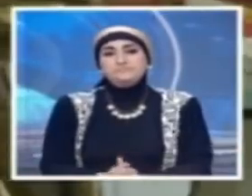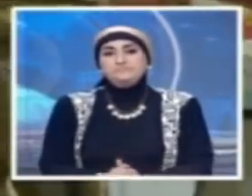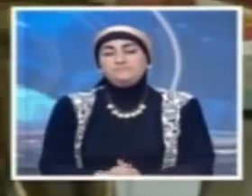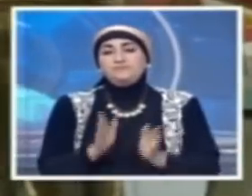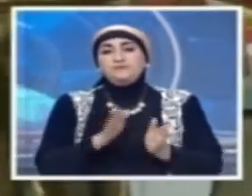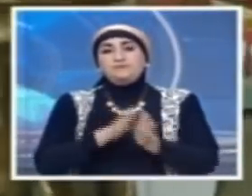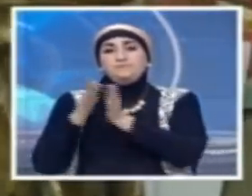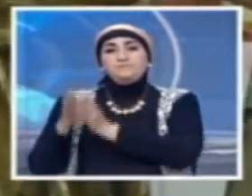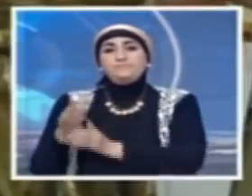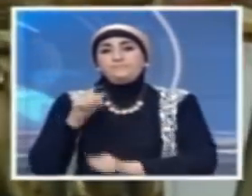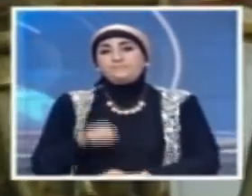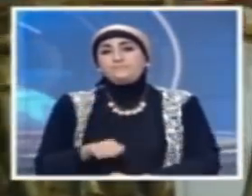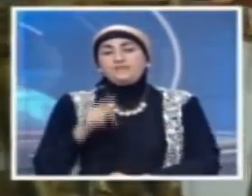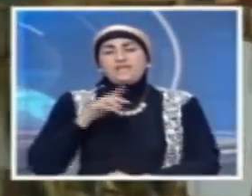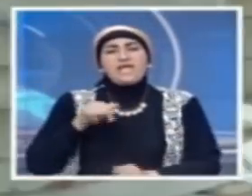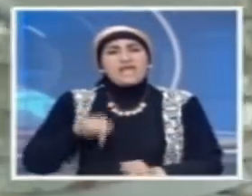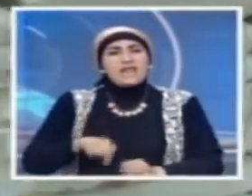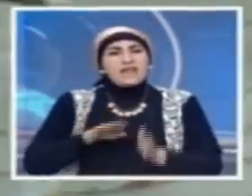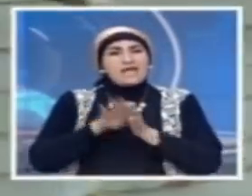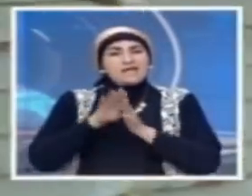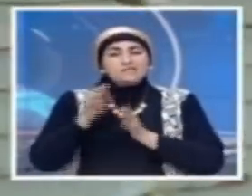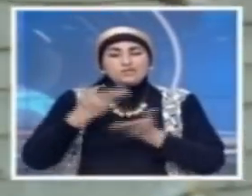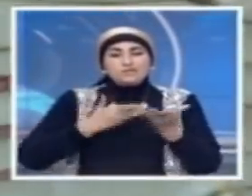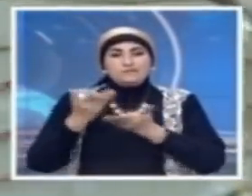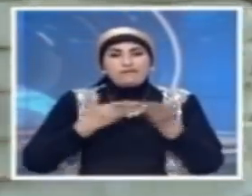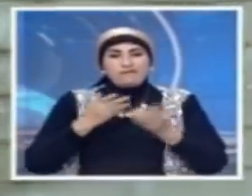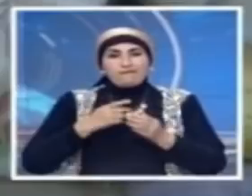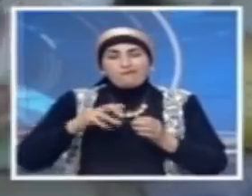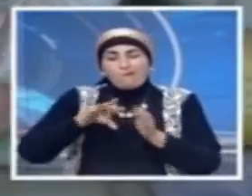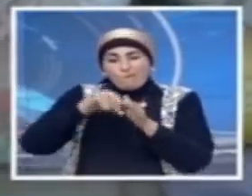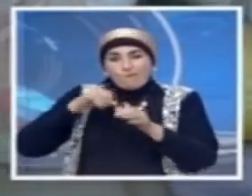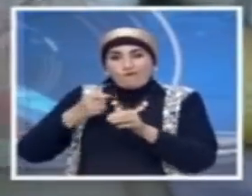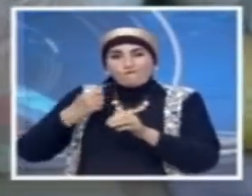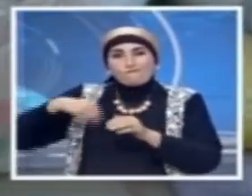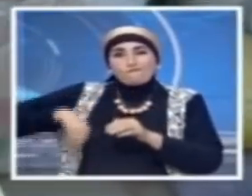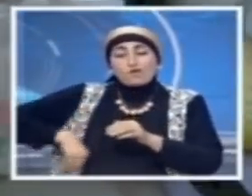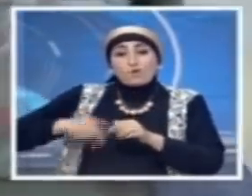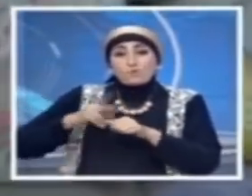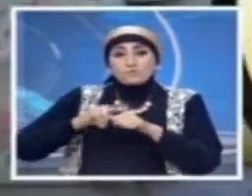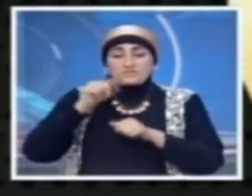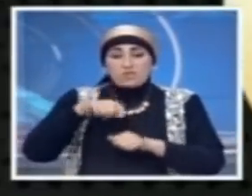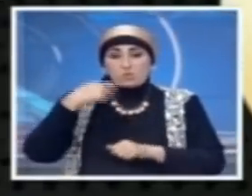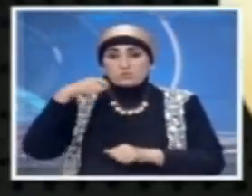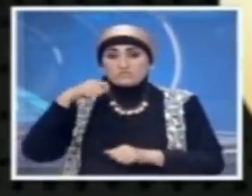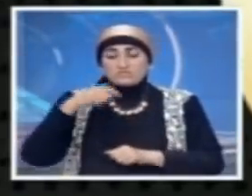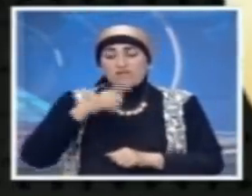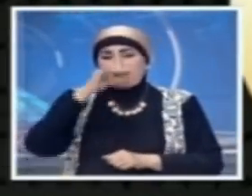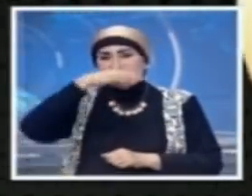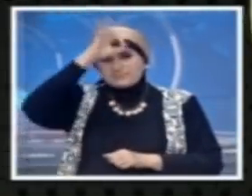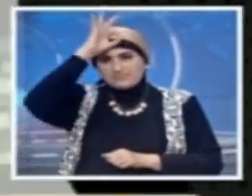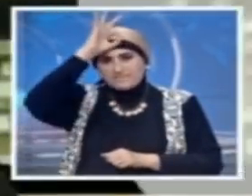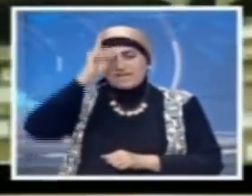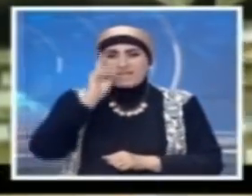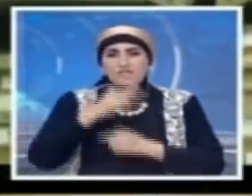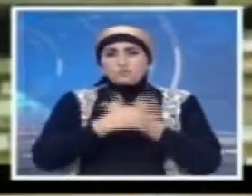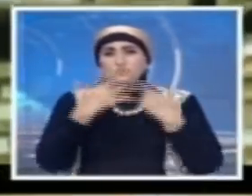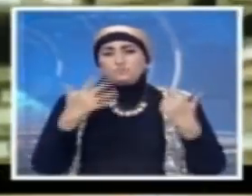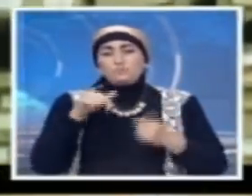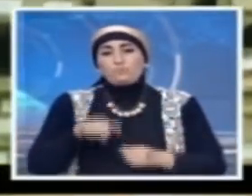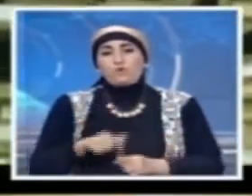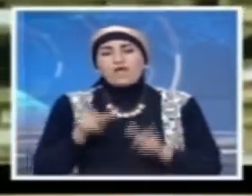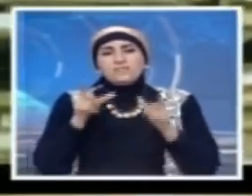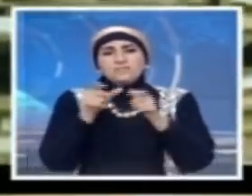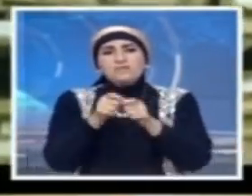وإلى قضايا الغش التجاري والتلاعب بالدعم، أسفرت جهود وزارة الداخلية خلال أسبوع عن